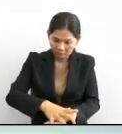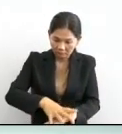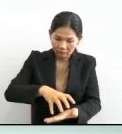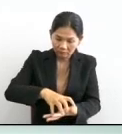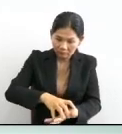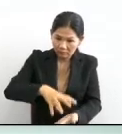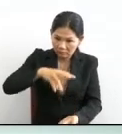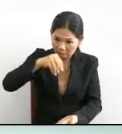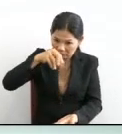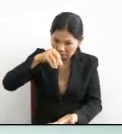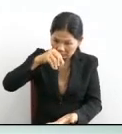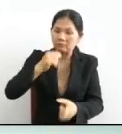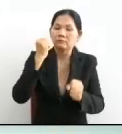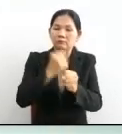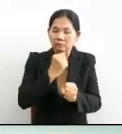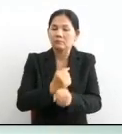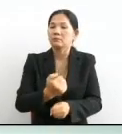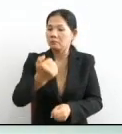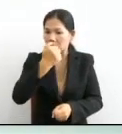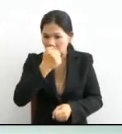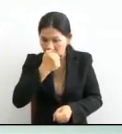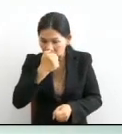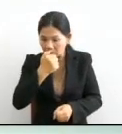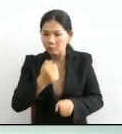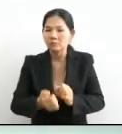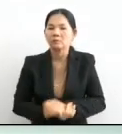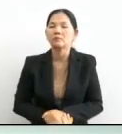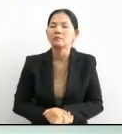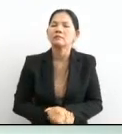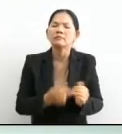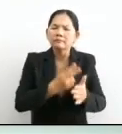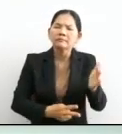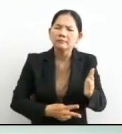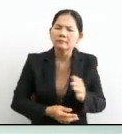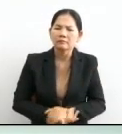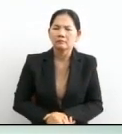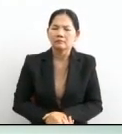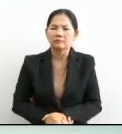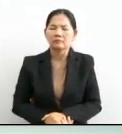mí từ thua chìa núm chà núm ấy khá tới con